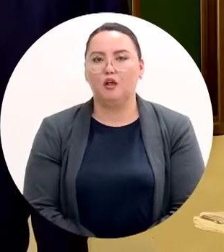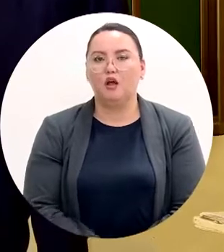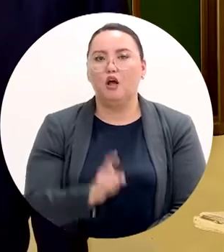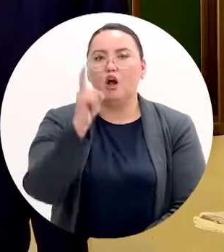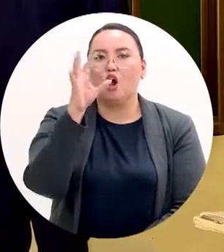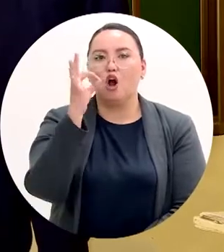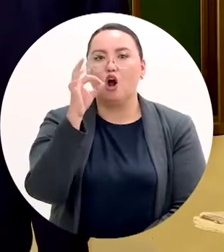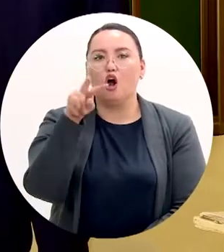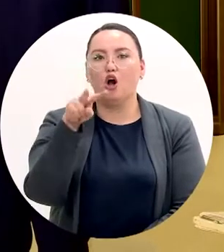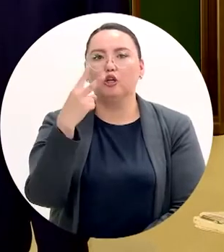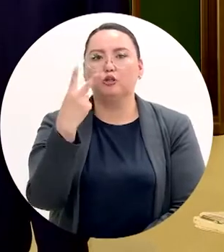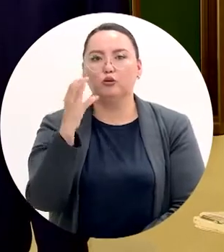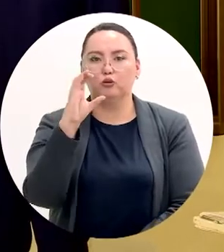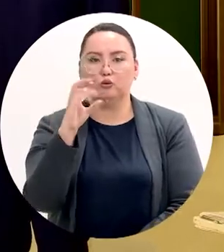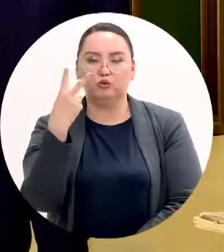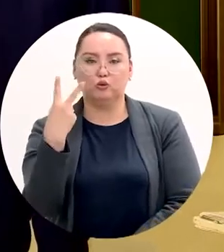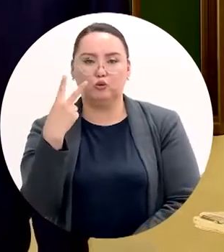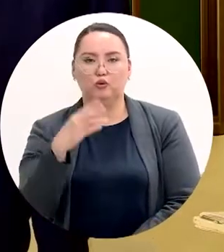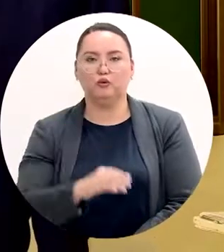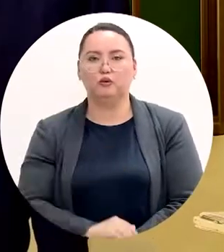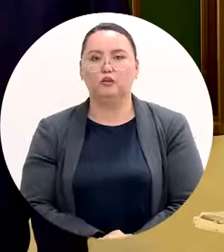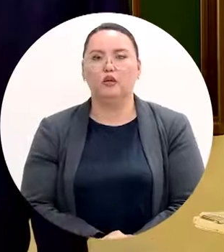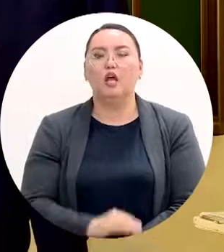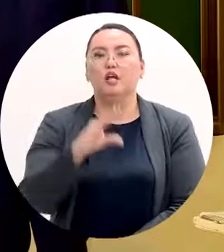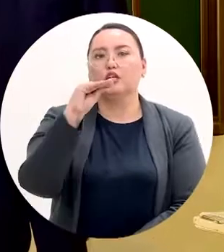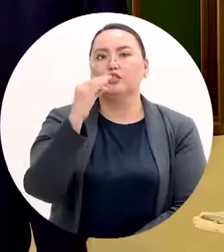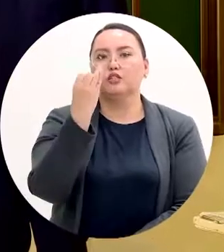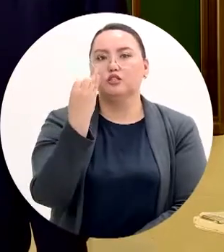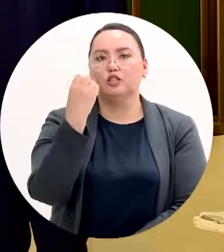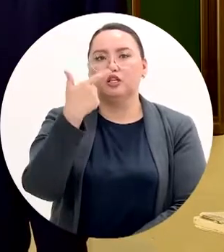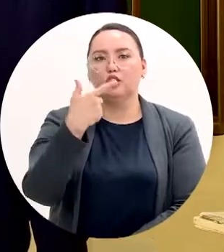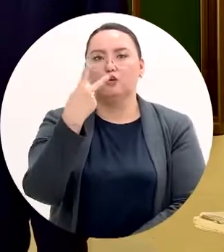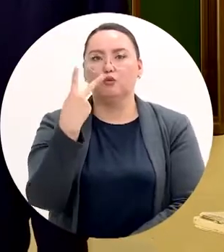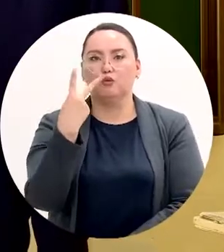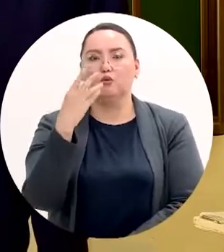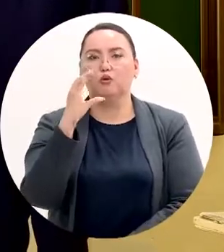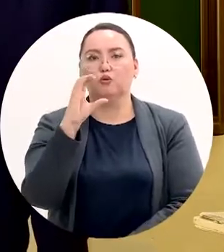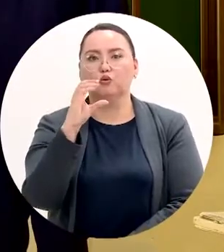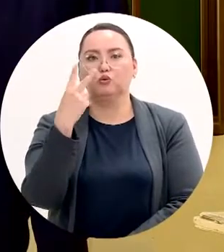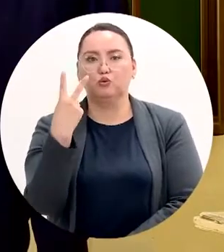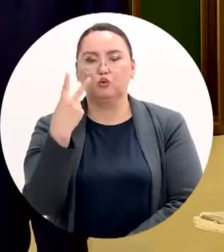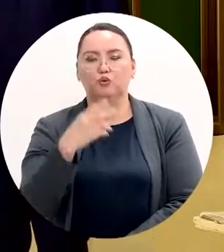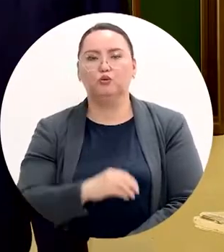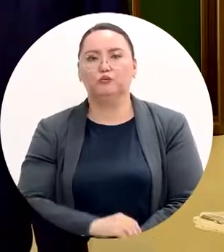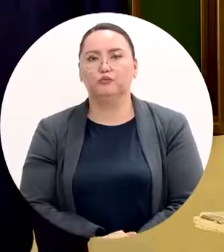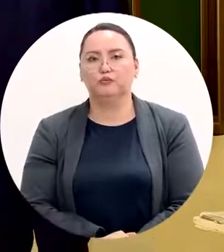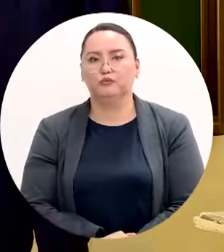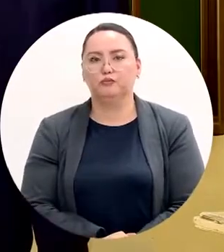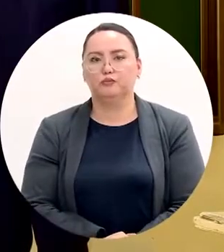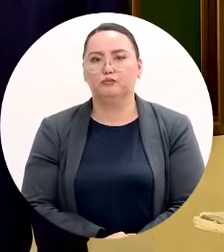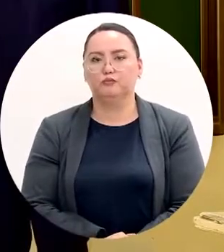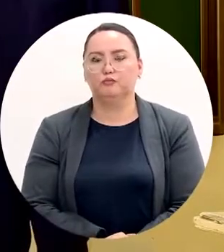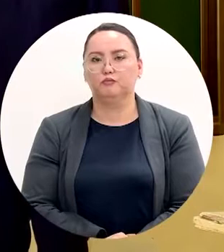юм аа. За хөлс гэдгийг хөөлөө суу гэж бичсэн байна. Жүс гэдгийг чигүү суу. Шүүс